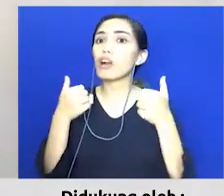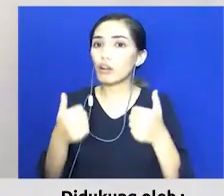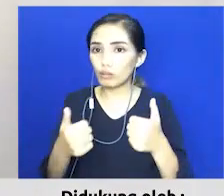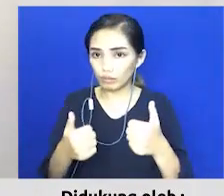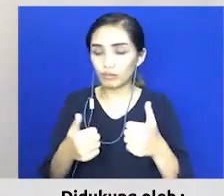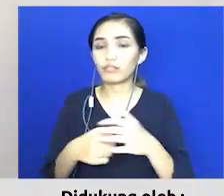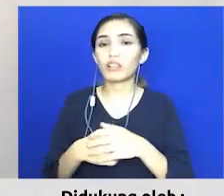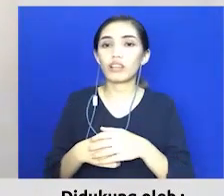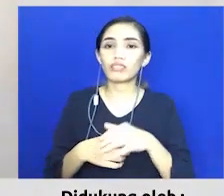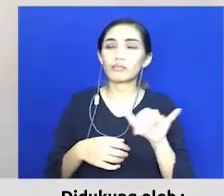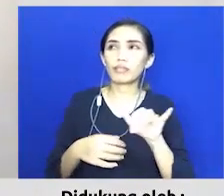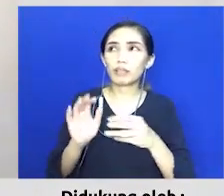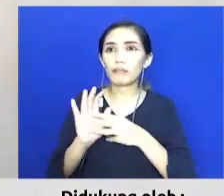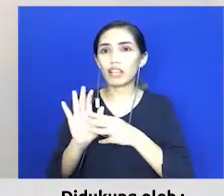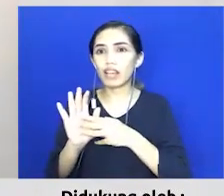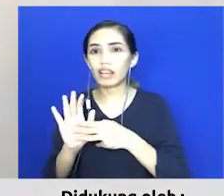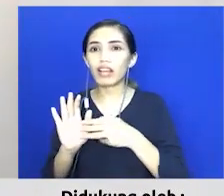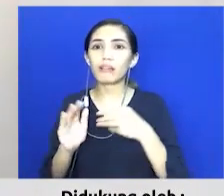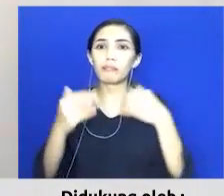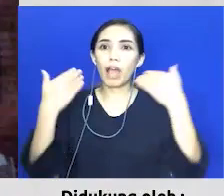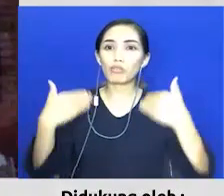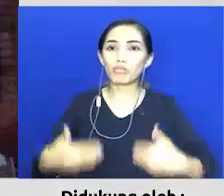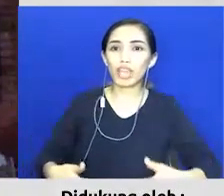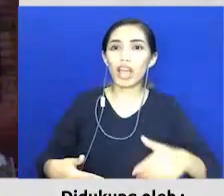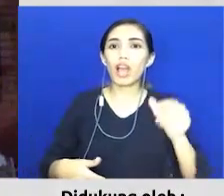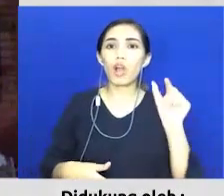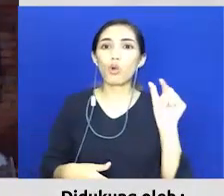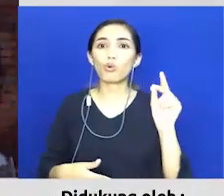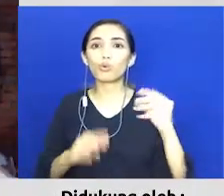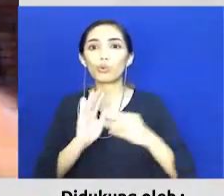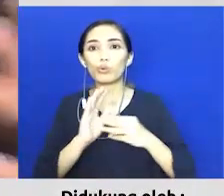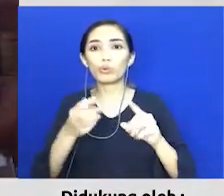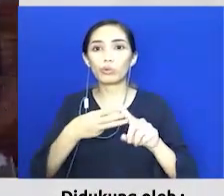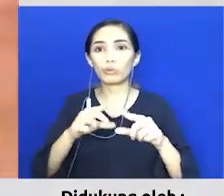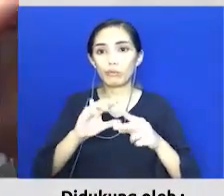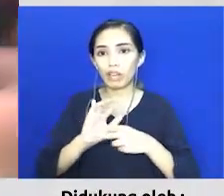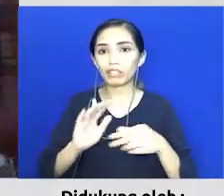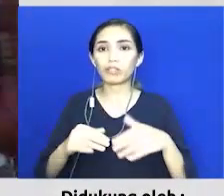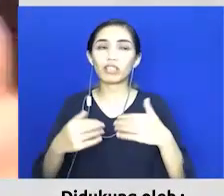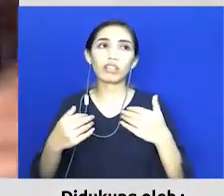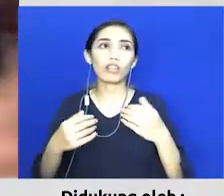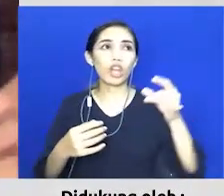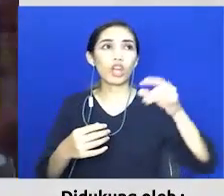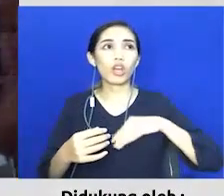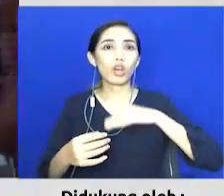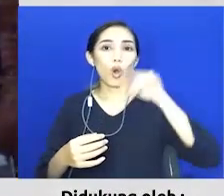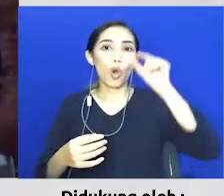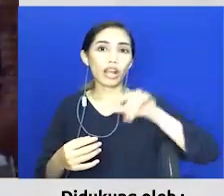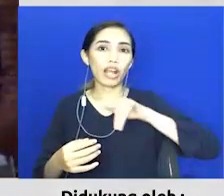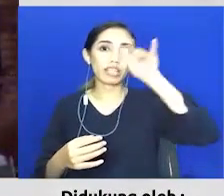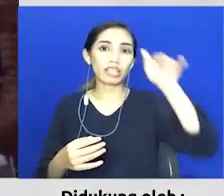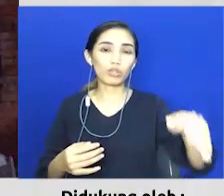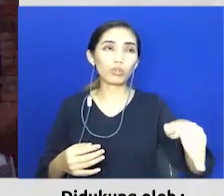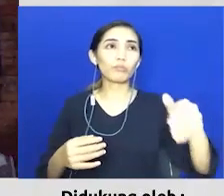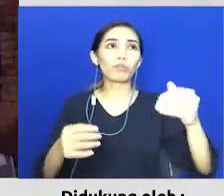manusia urban rural gitu ya. Ceritanya kurang lebih seorang yang sudah cukup mapan hidup di kota di Singapura dipanggil